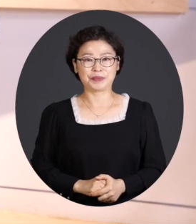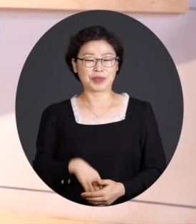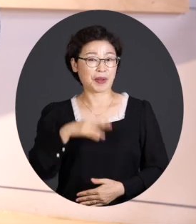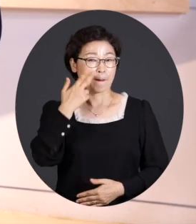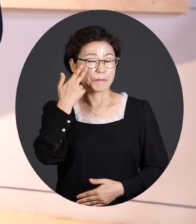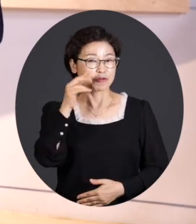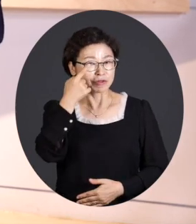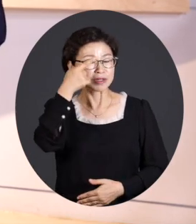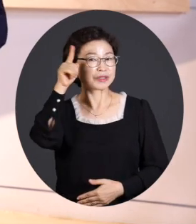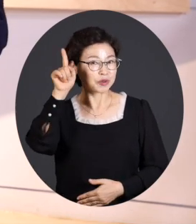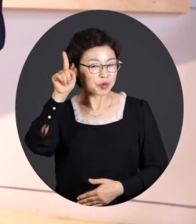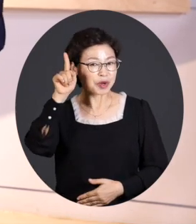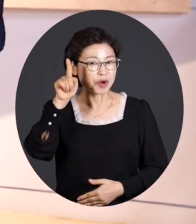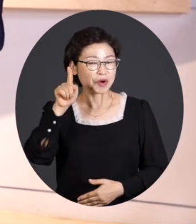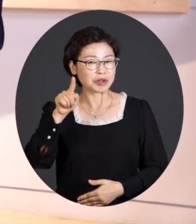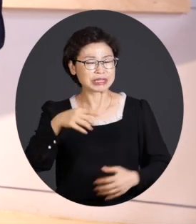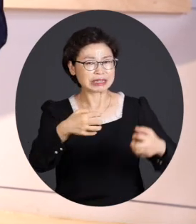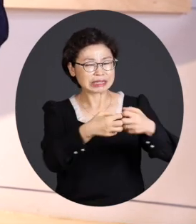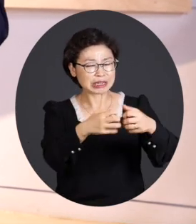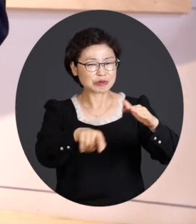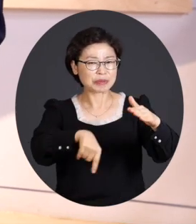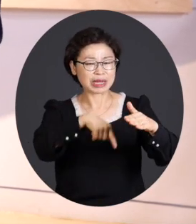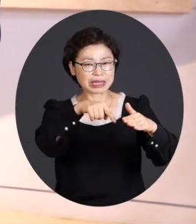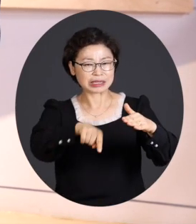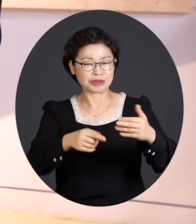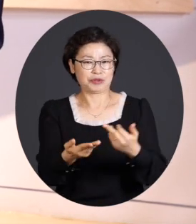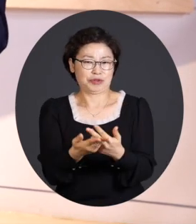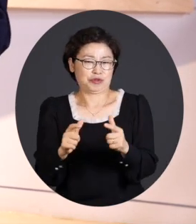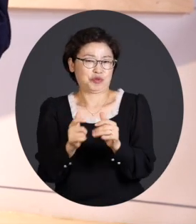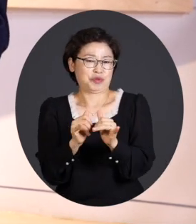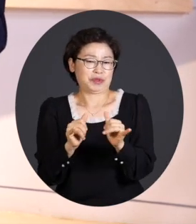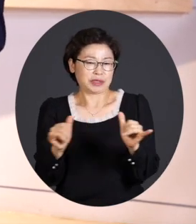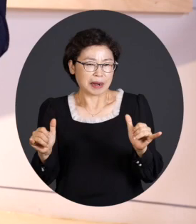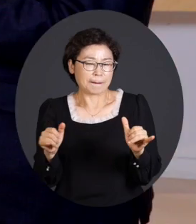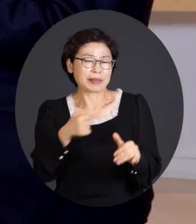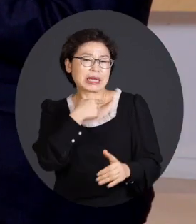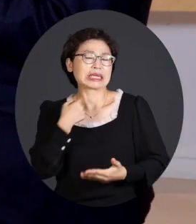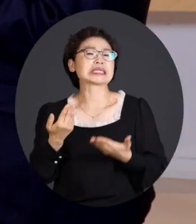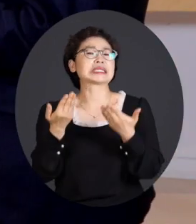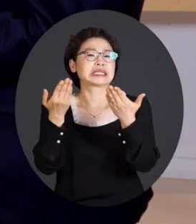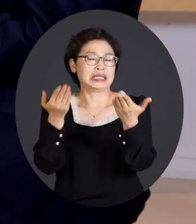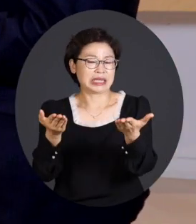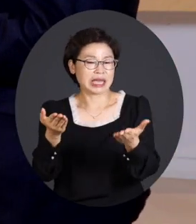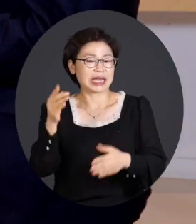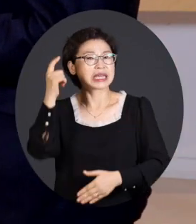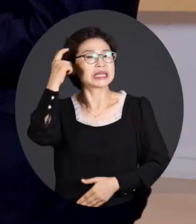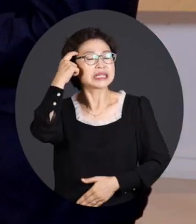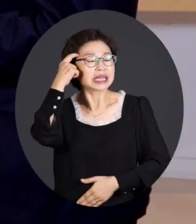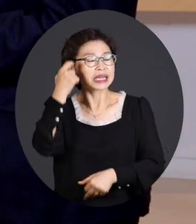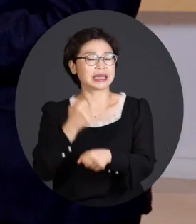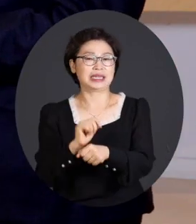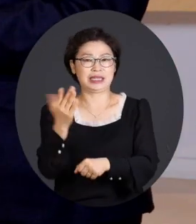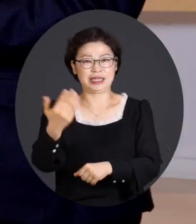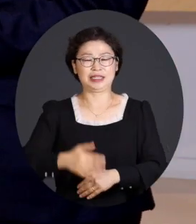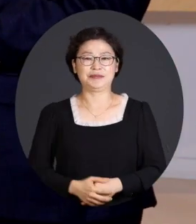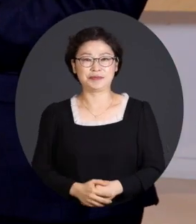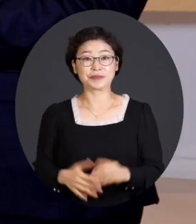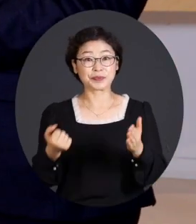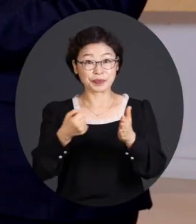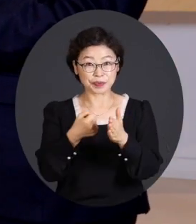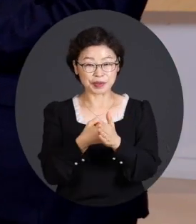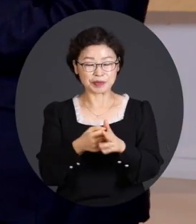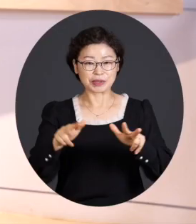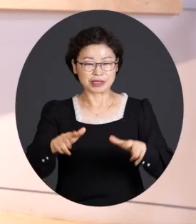미국과 소련이라는 고래 싸움에 제주도민들이 많이 희생됐다, 이런 인식을 하게 된 것이죠. 그래서